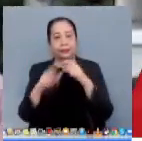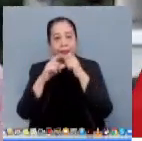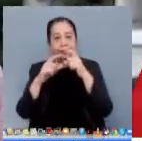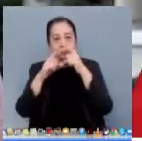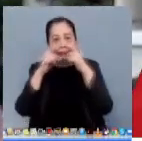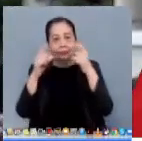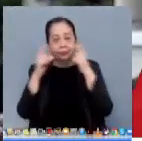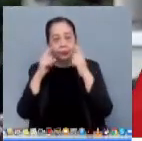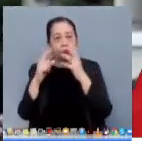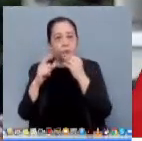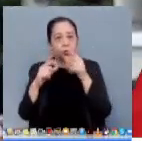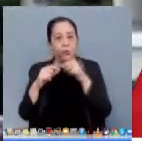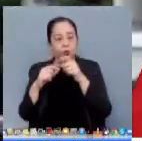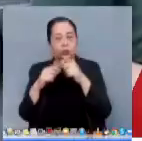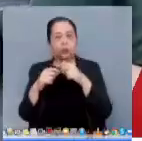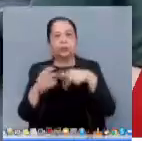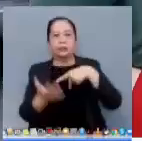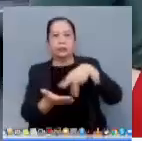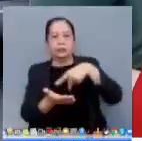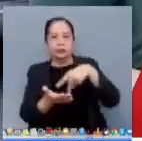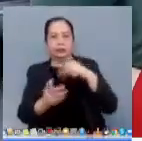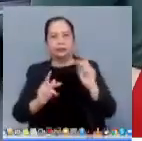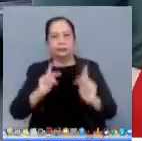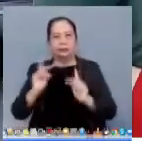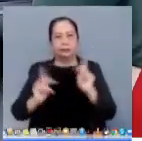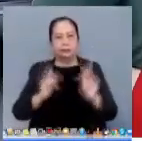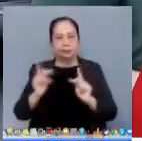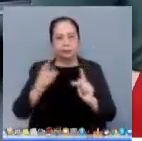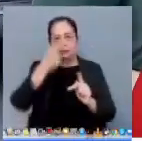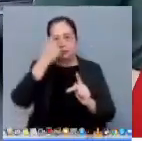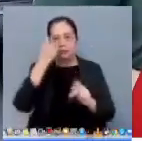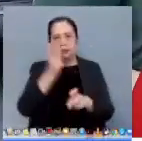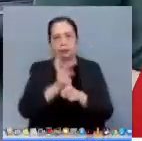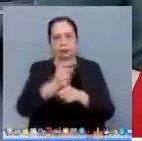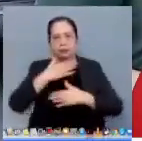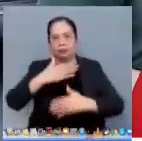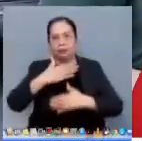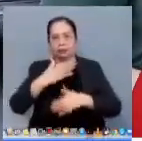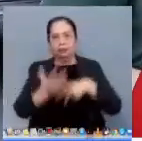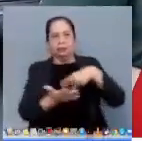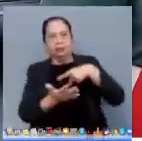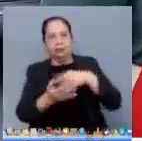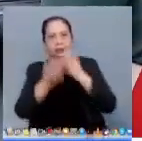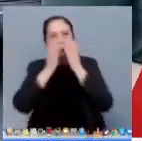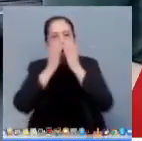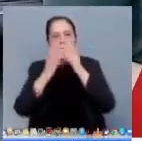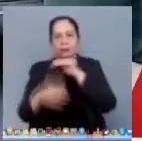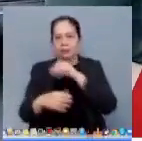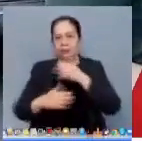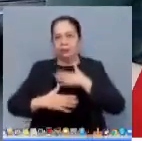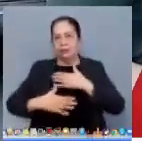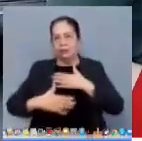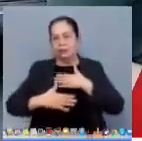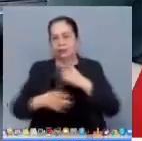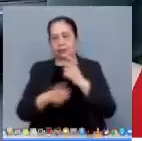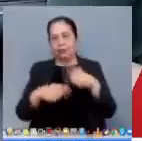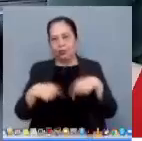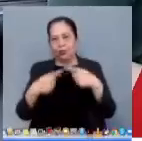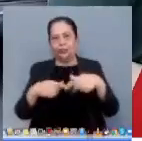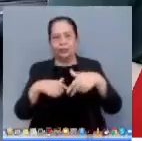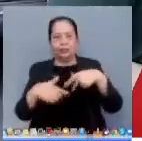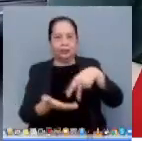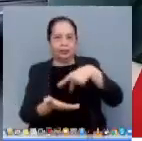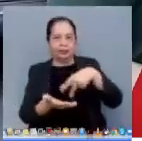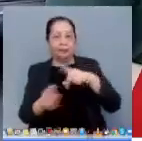mga street dancers at performers, dahil mahirapan nung sila huminga kung naka-face mask ko sila habang sumasayaw. Ngunit lahat ng iba